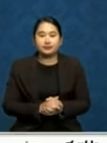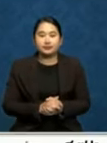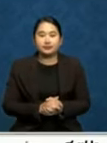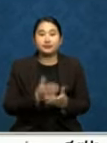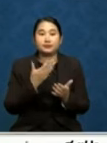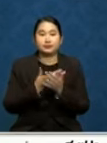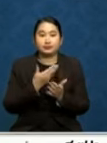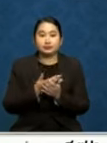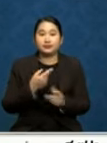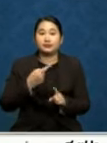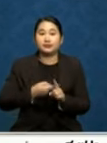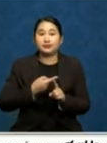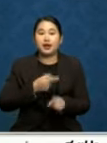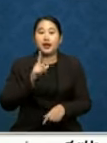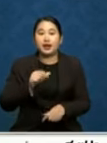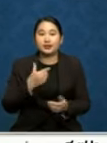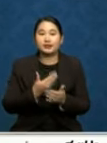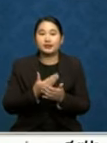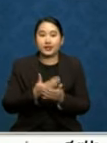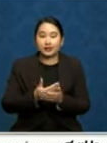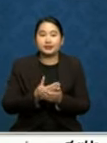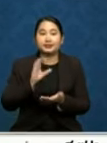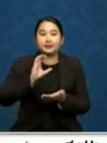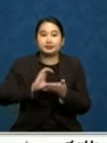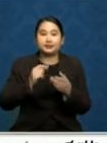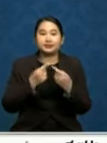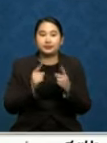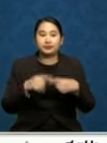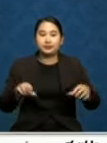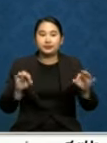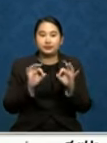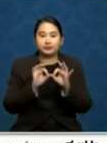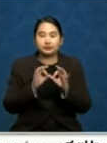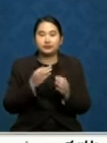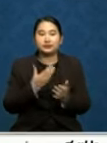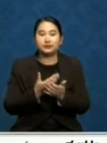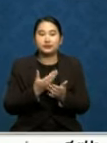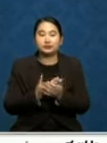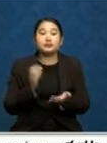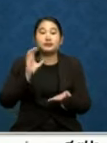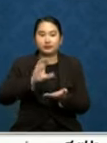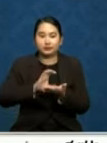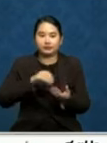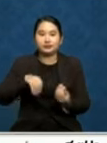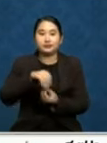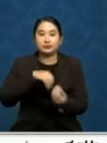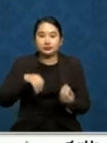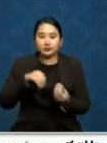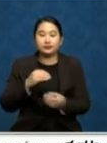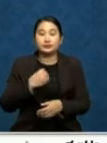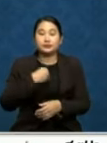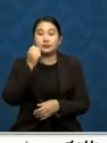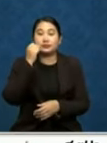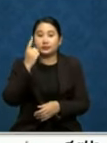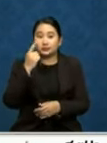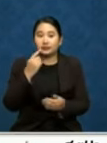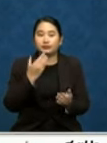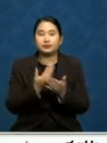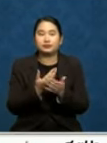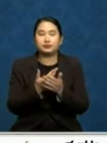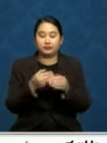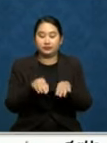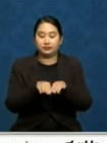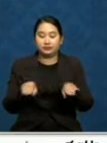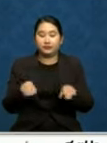เงินเดือนรายได้หลักเนี่ยมาจากงบประมาณแต่รายได้อื่นเนี่ยมันมาจากการลงทุนนะครับซึ่งเข้าใจว่ามันก็คงมีเกณฑ์แนวท